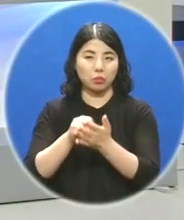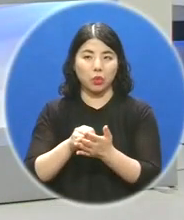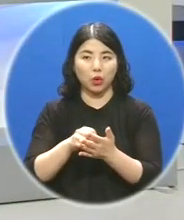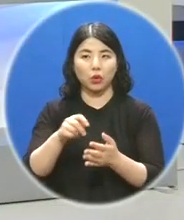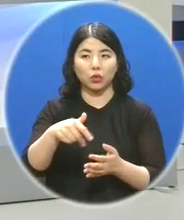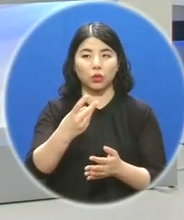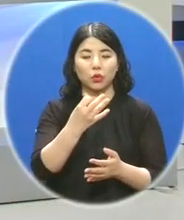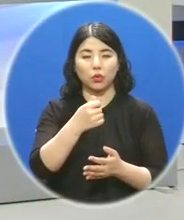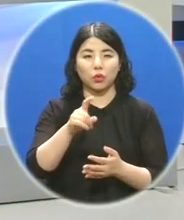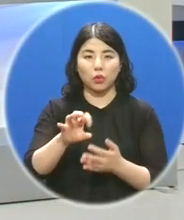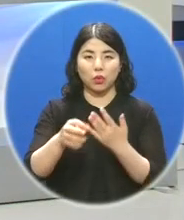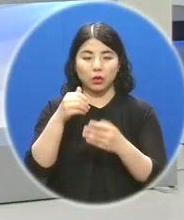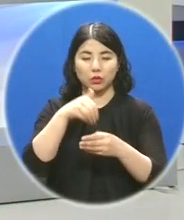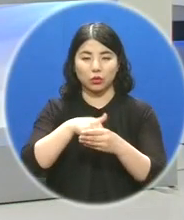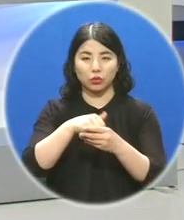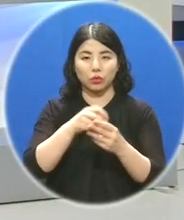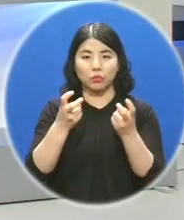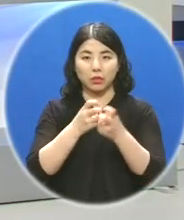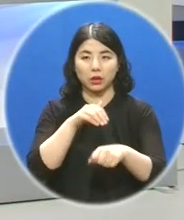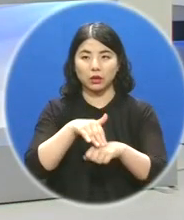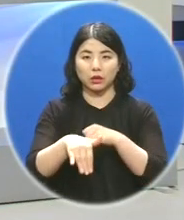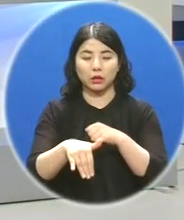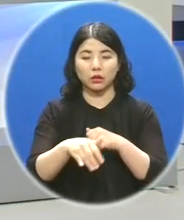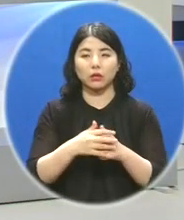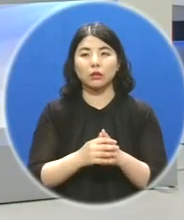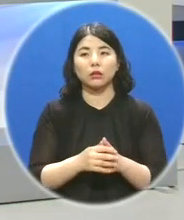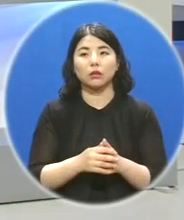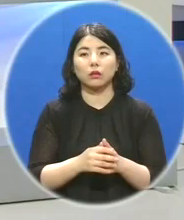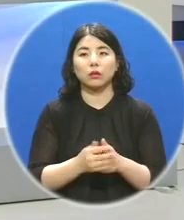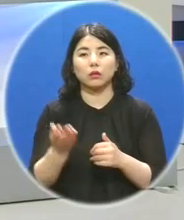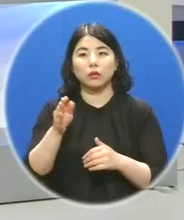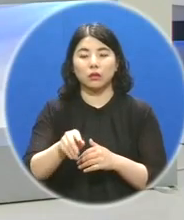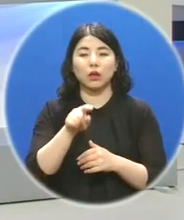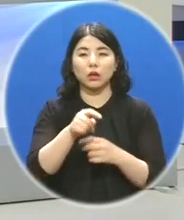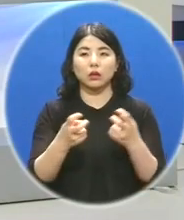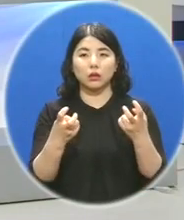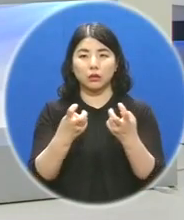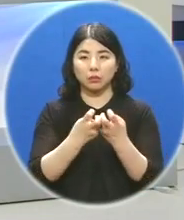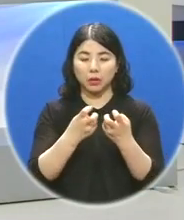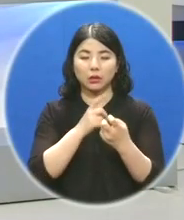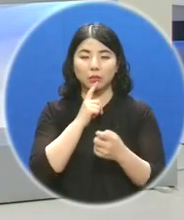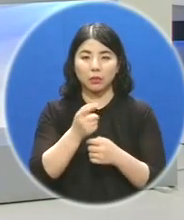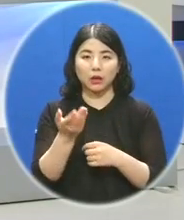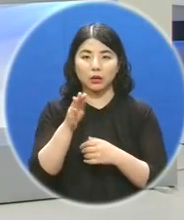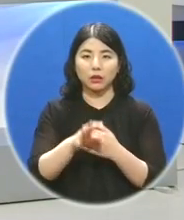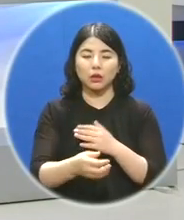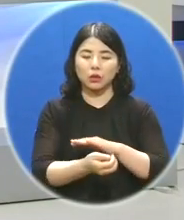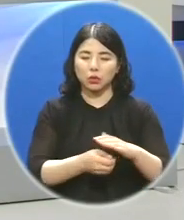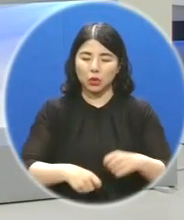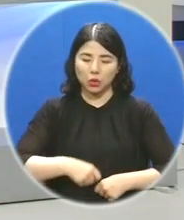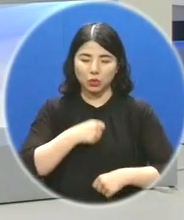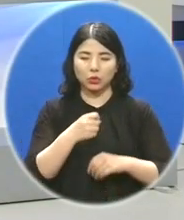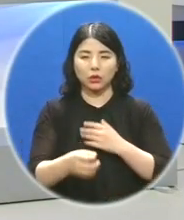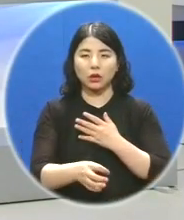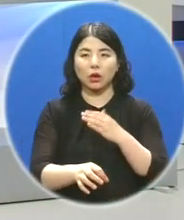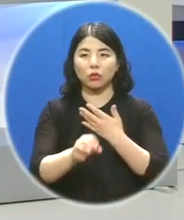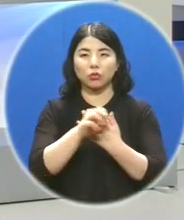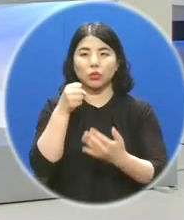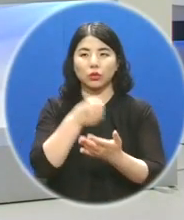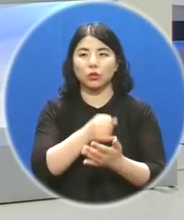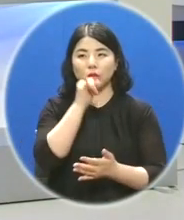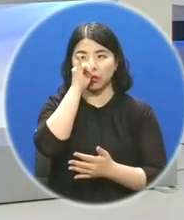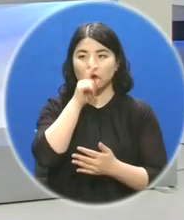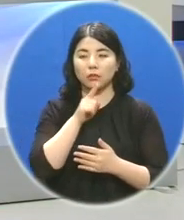선출 방식을 네. 통해서 네. 네, 이제 그렇지만 의장으로 이제 교황 선출 방식이라고는 하지만 사실상의 후보는 정해져 있죠. 네. 네, 정해져 있는